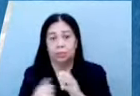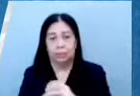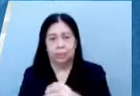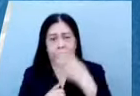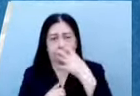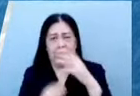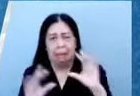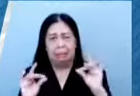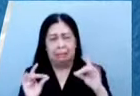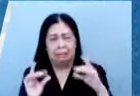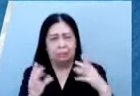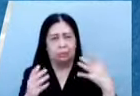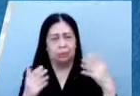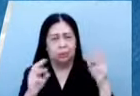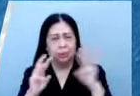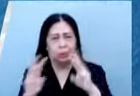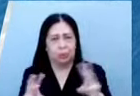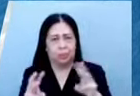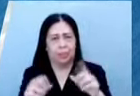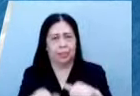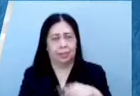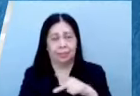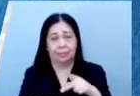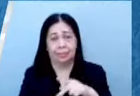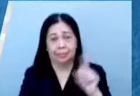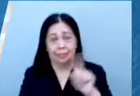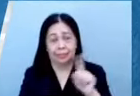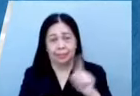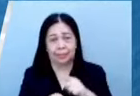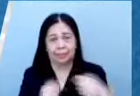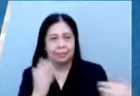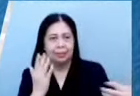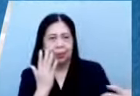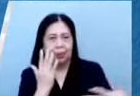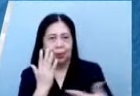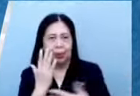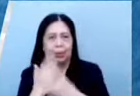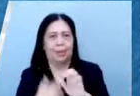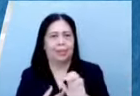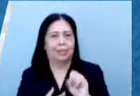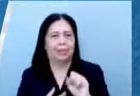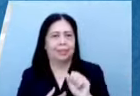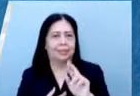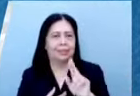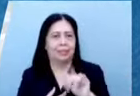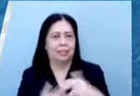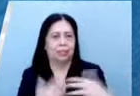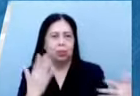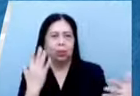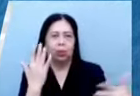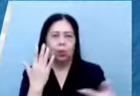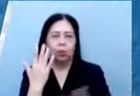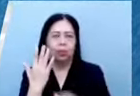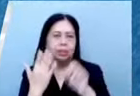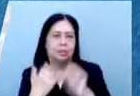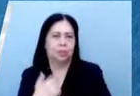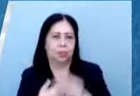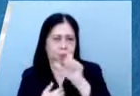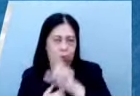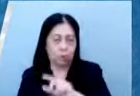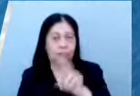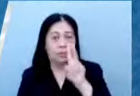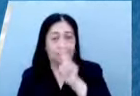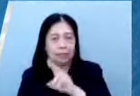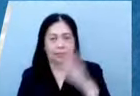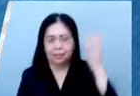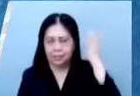na panahon sa natitirang bahagi ng bansa ay ang easterlies na patuloy na umiihip sa southern Luzon, Visayas at